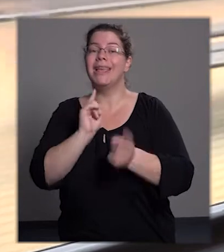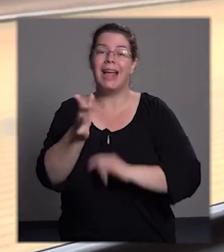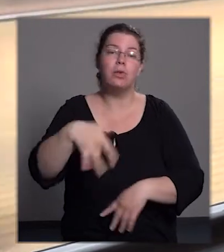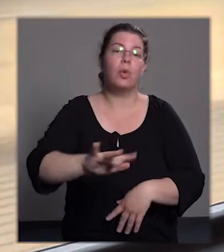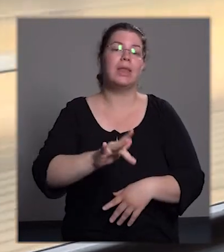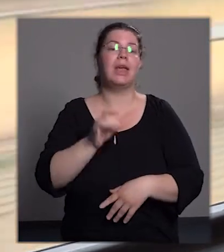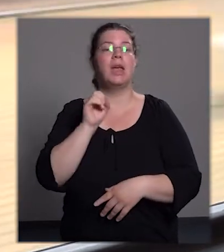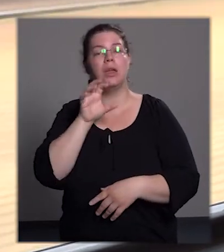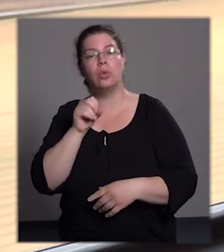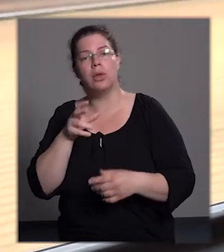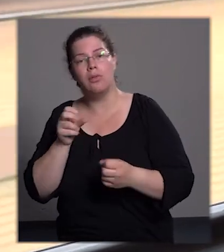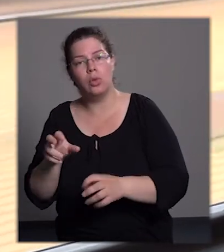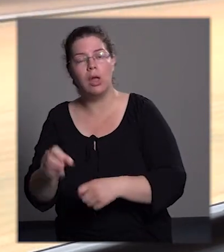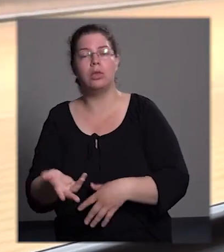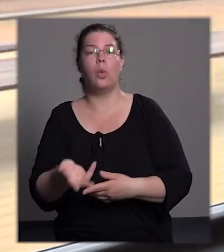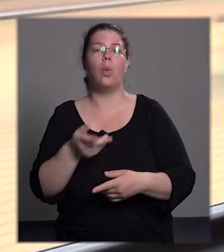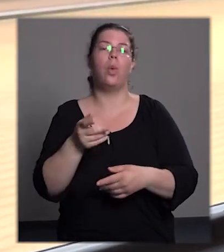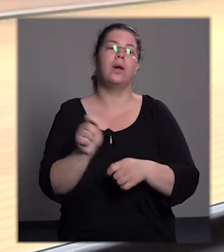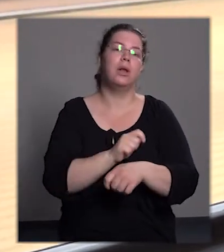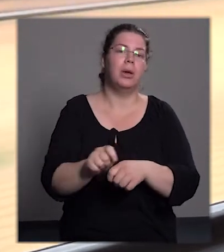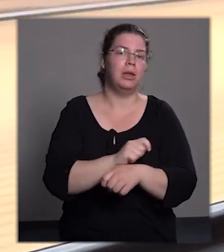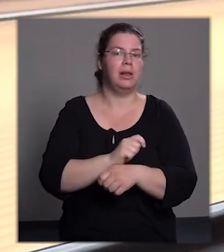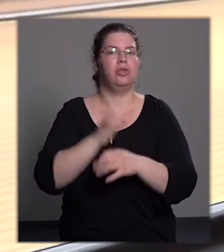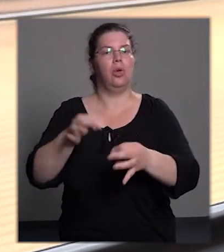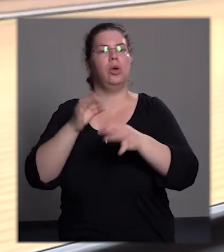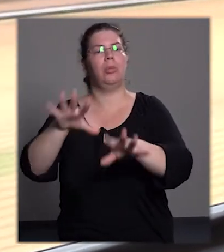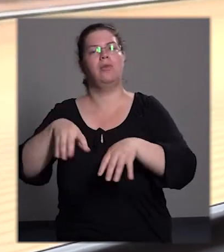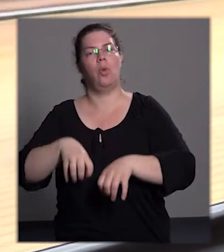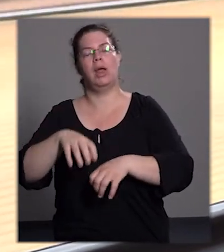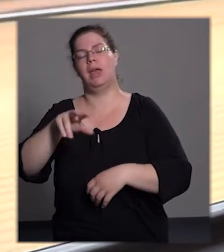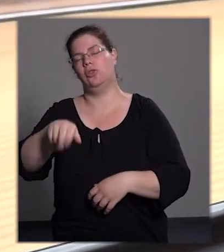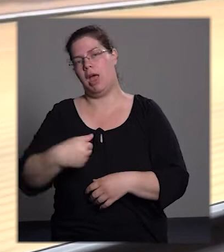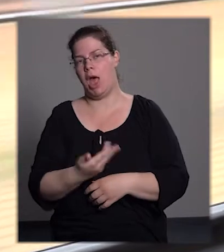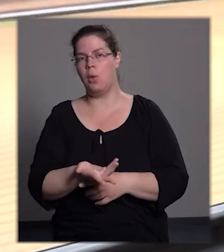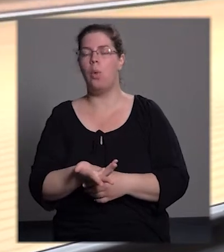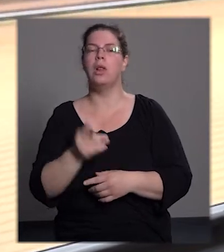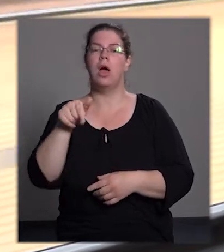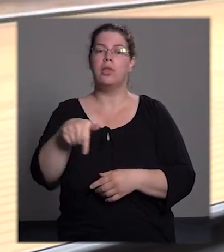kutyafuttatók karbantartására és örökbefogadásáról, ami azt jelenti, hogy legalább azokon a